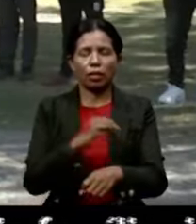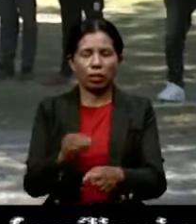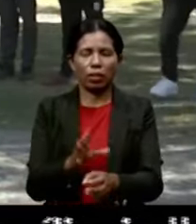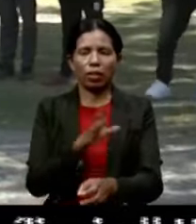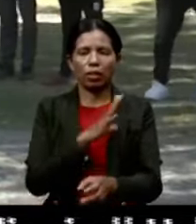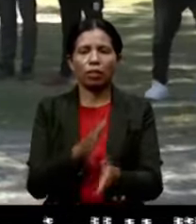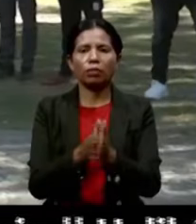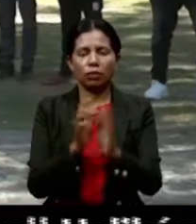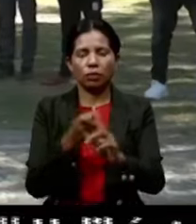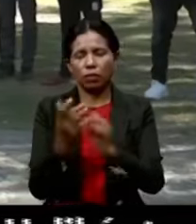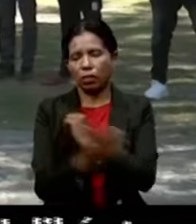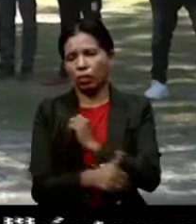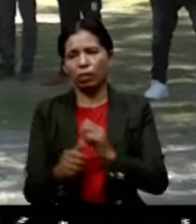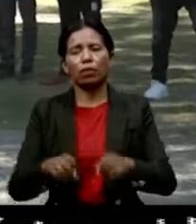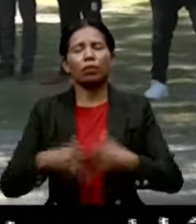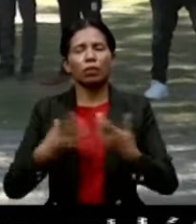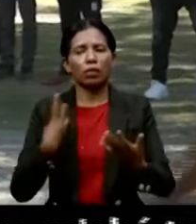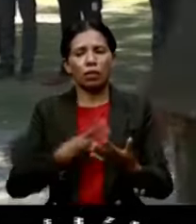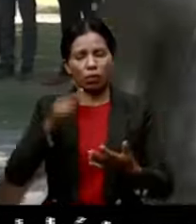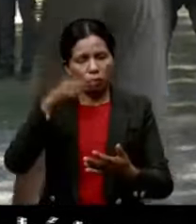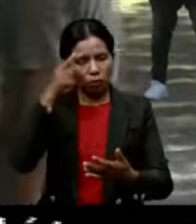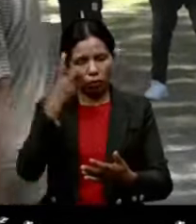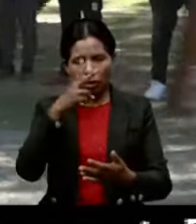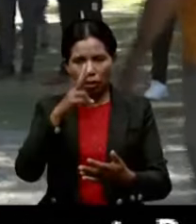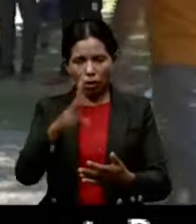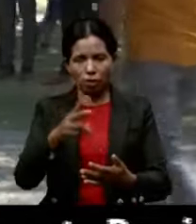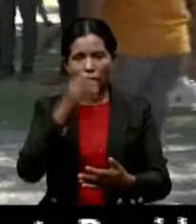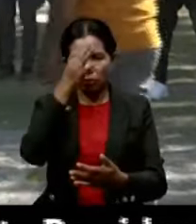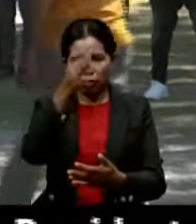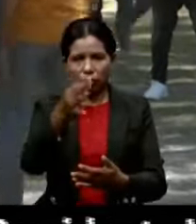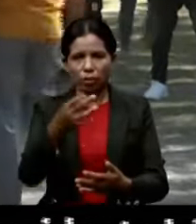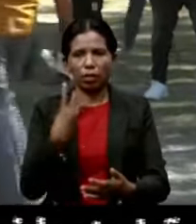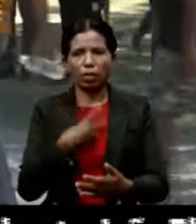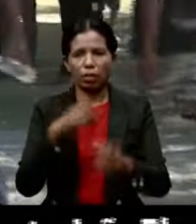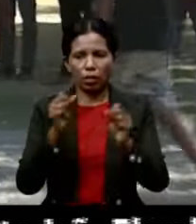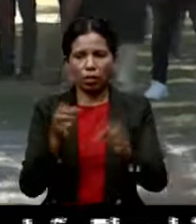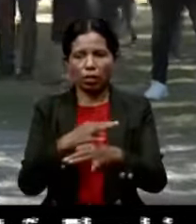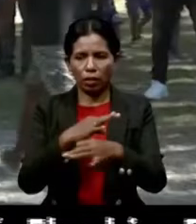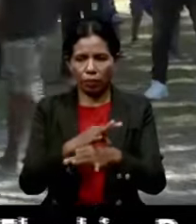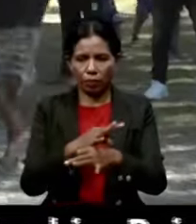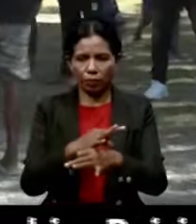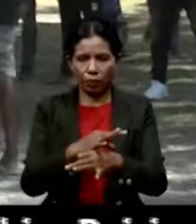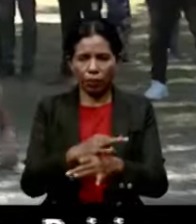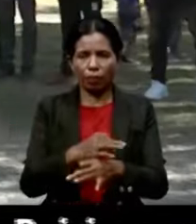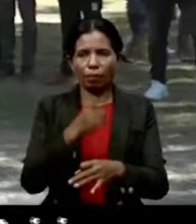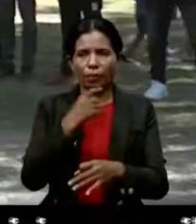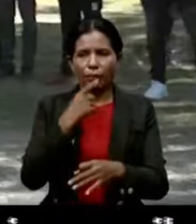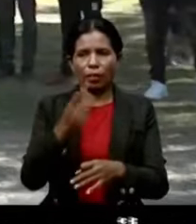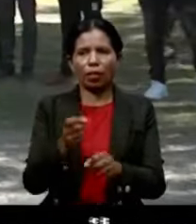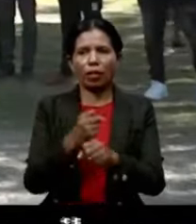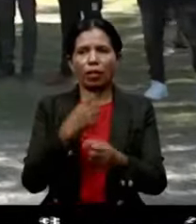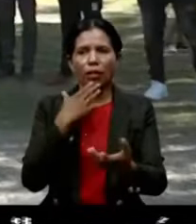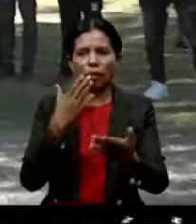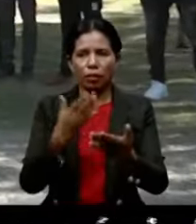entang uni sa ita ne governo ka ita ne estado atau harai hal dia bele abang baruan ne ita bela hadiah ka empodera ka halo dia